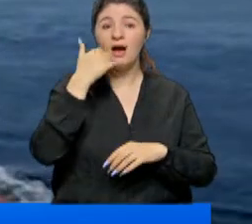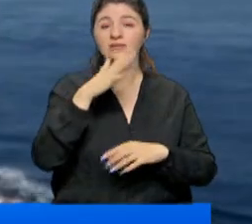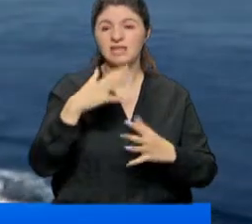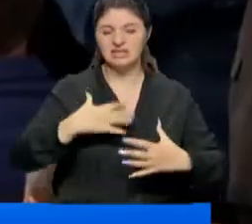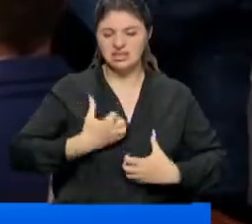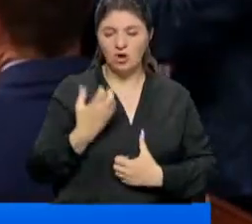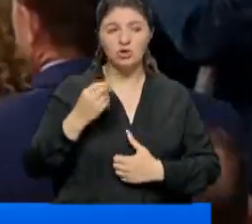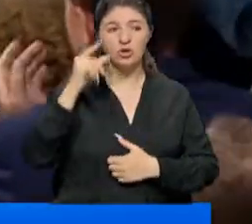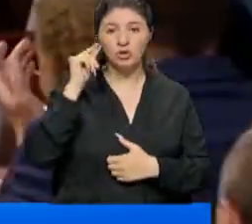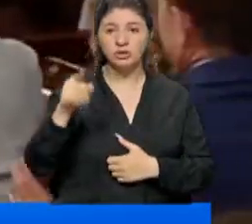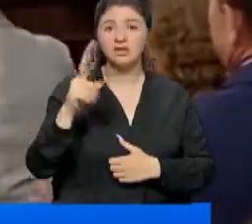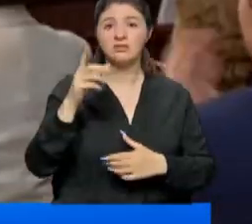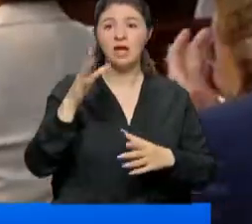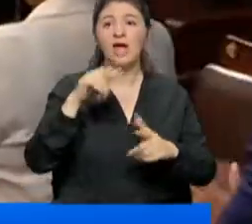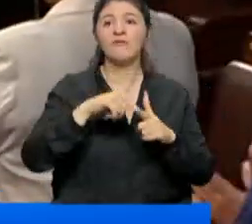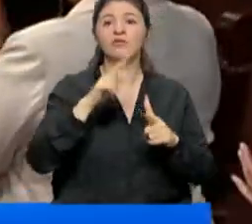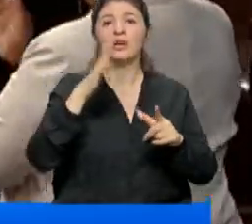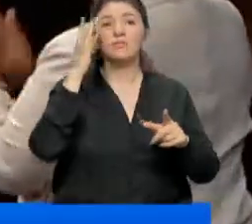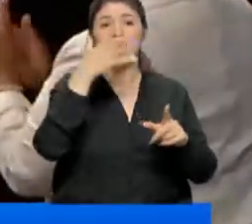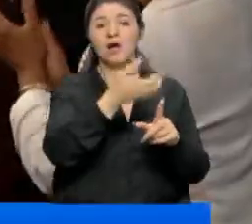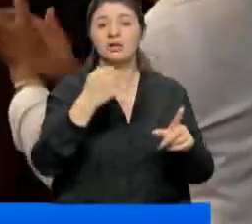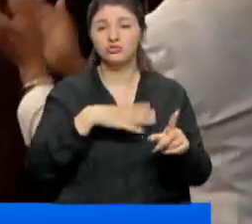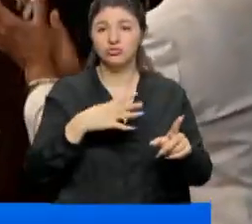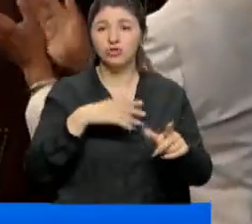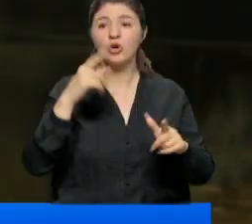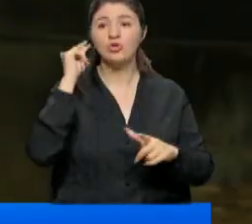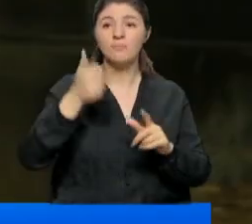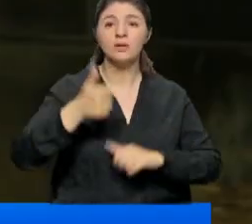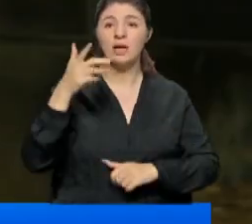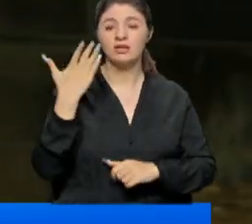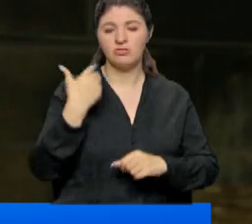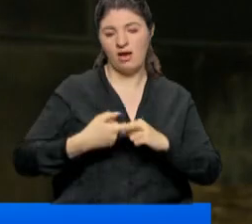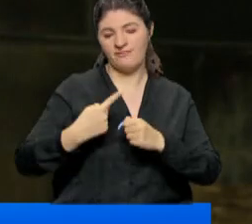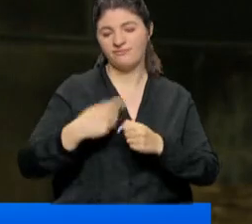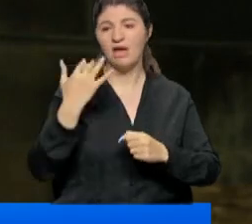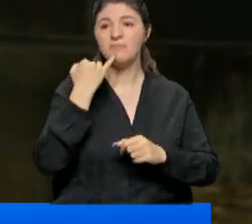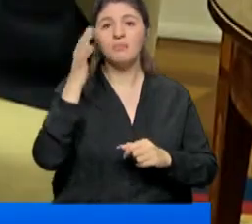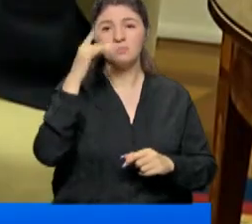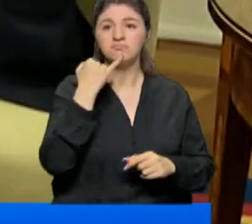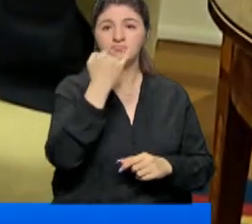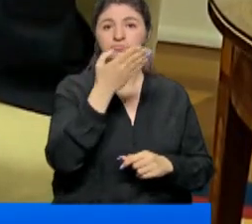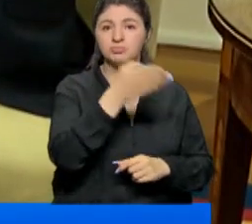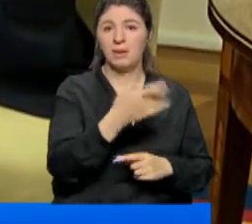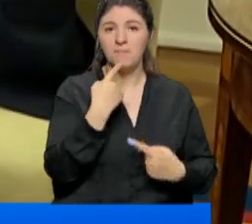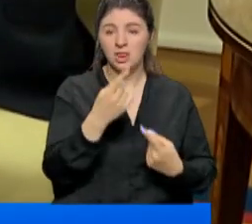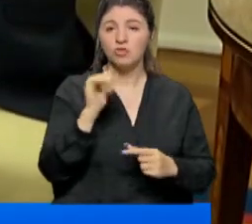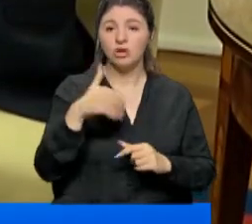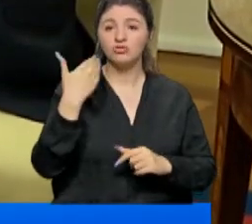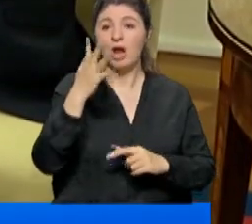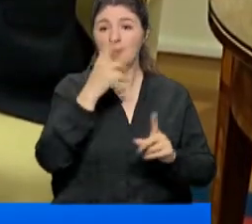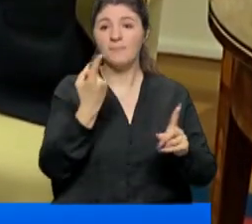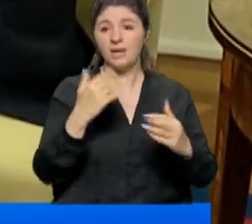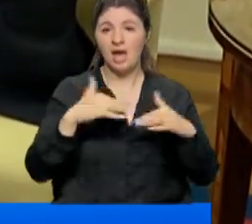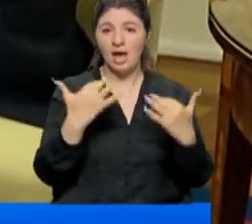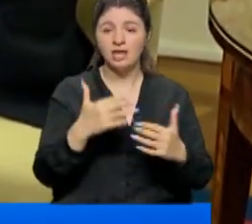gerilim yaşadığı Yunanistan Amerika'dan ep35 almak istiyor Yunan Başbakan miçotakis geçtiğimiz hafta Amerika ziyaretinde dile getirmişti günler sonra